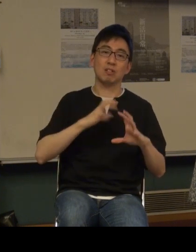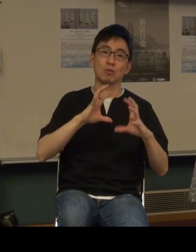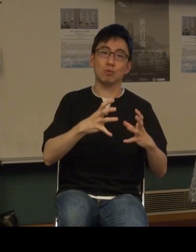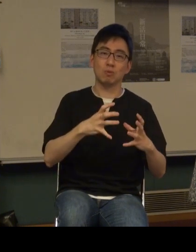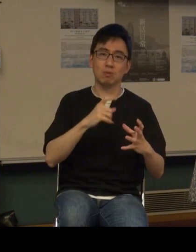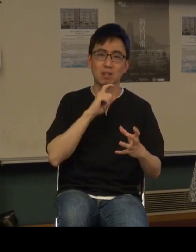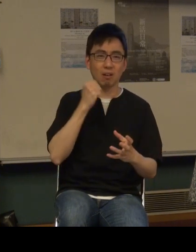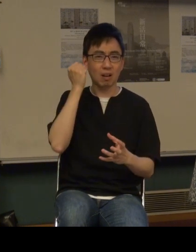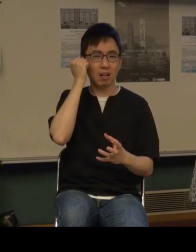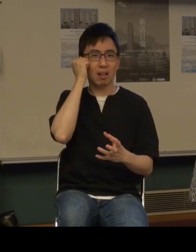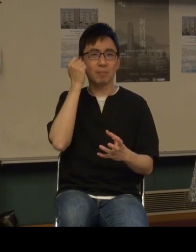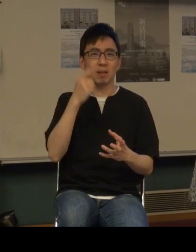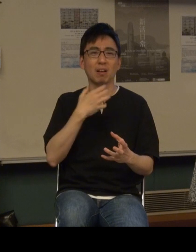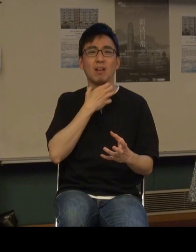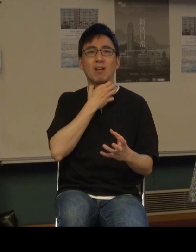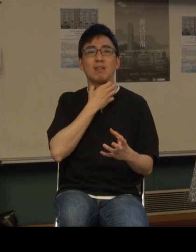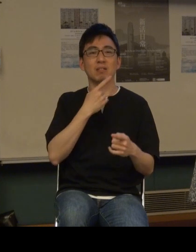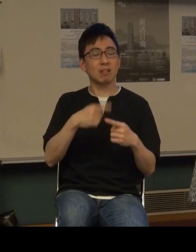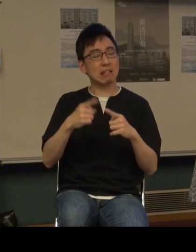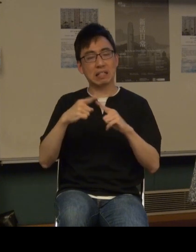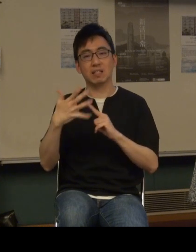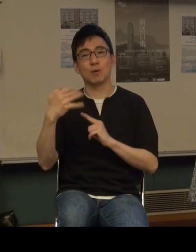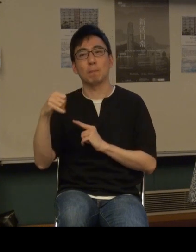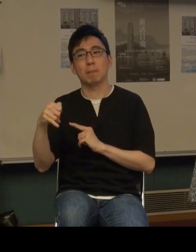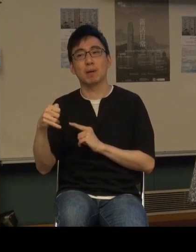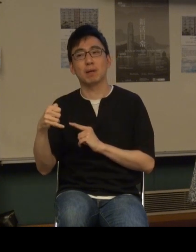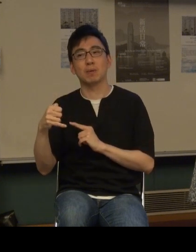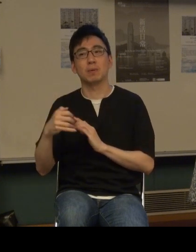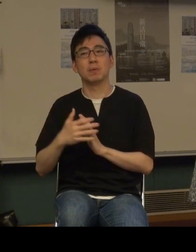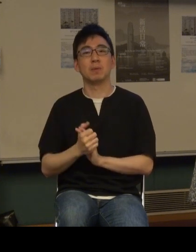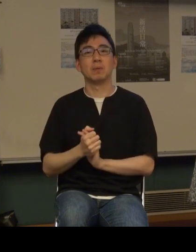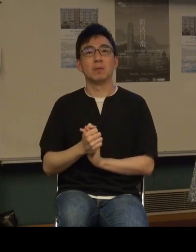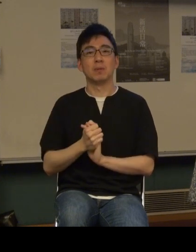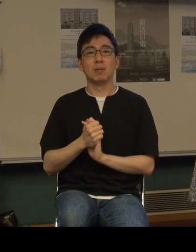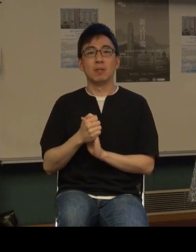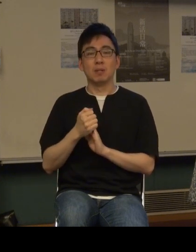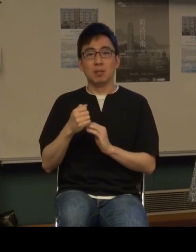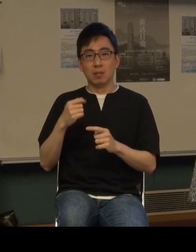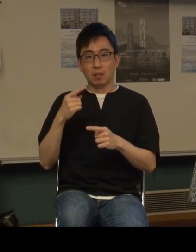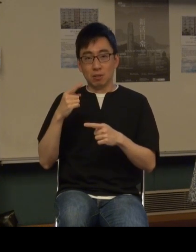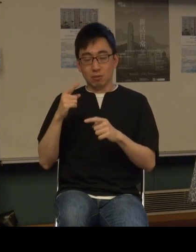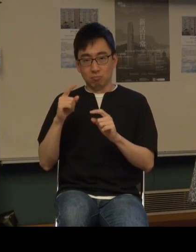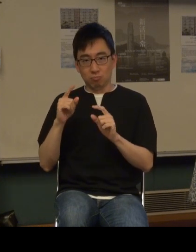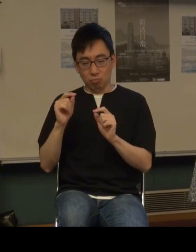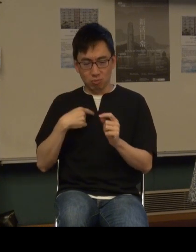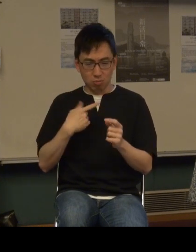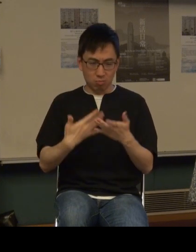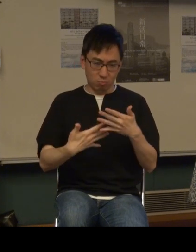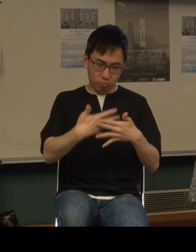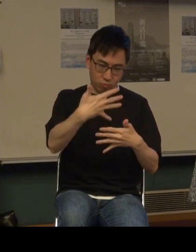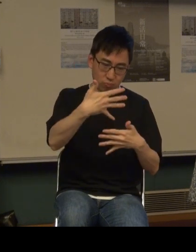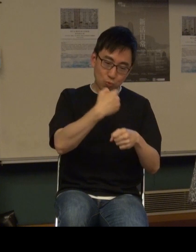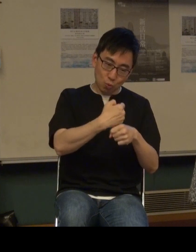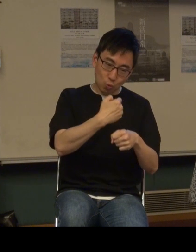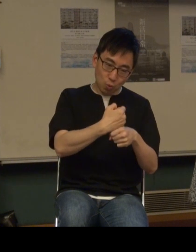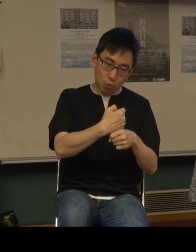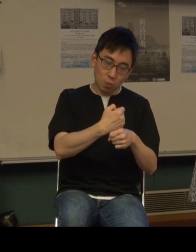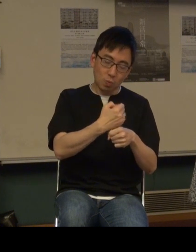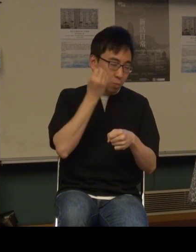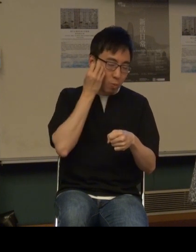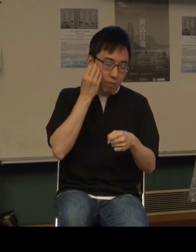現咗個問題，就係佢長期咧係唔夠人手嘅。咁所以咧，有時候咧，佢要將佢一啲嘅項目、一啲工程咧，係